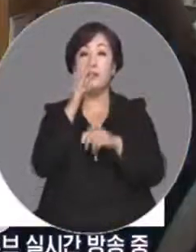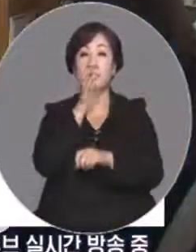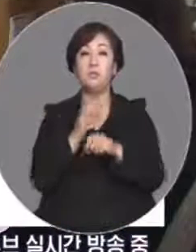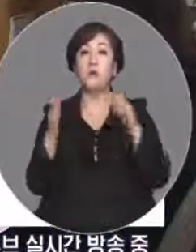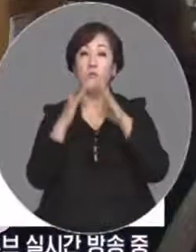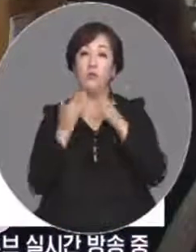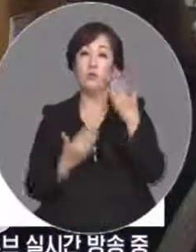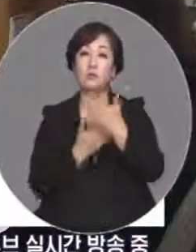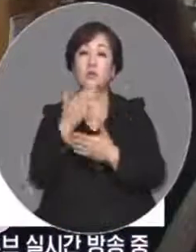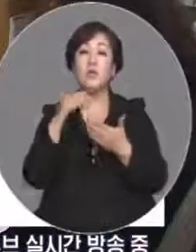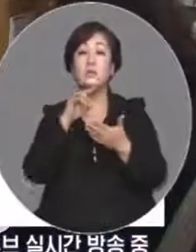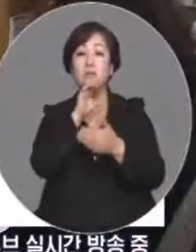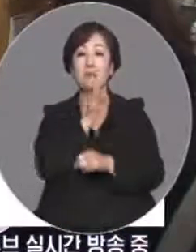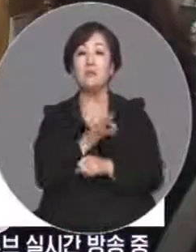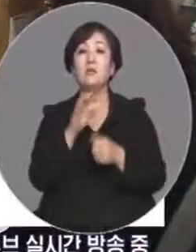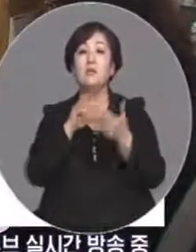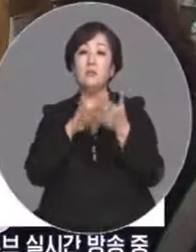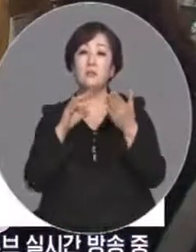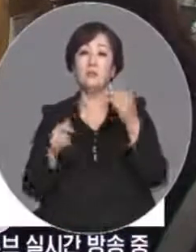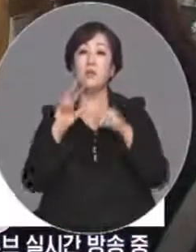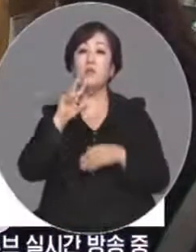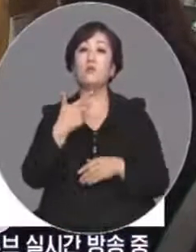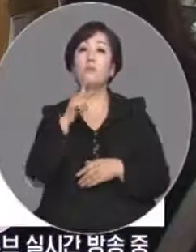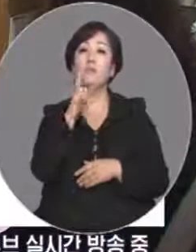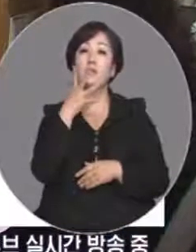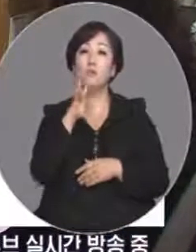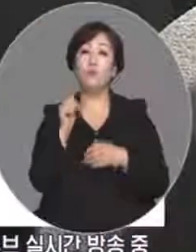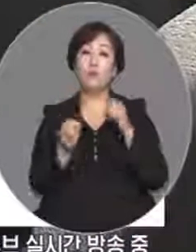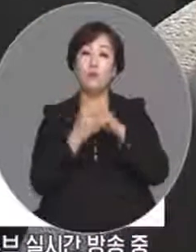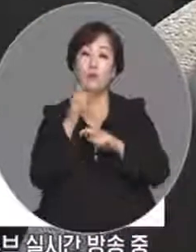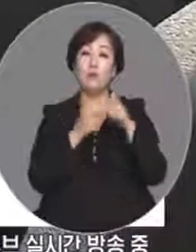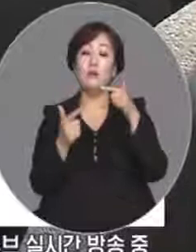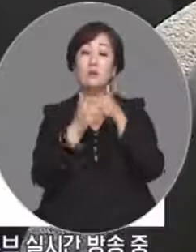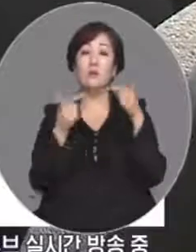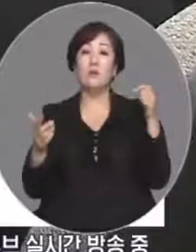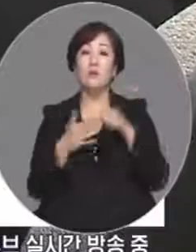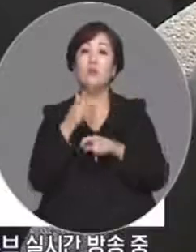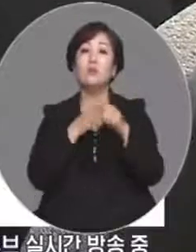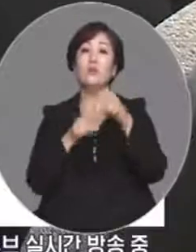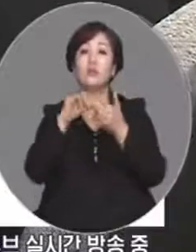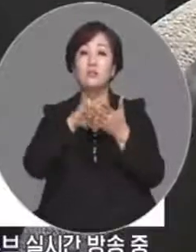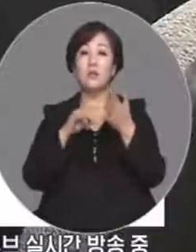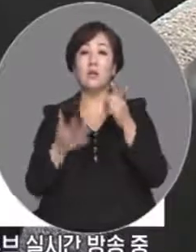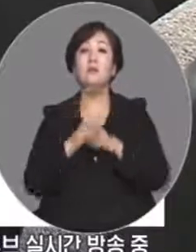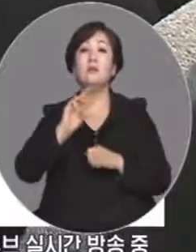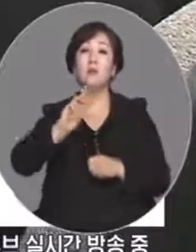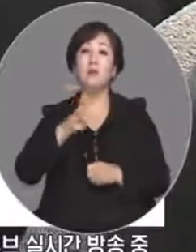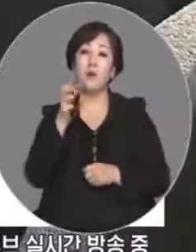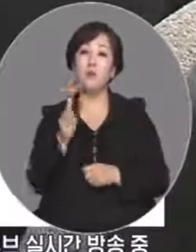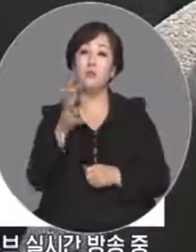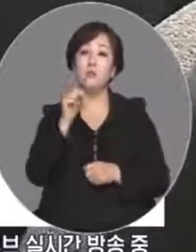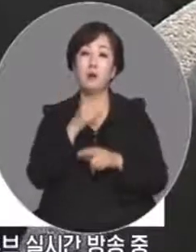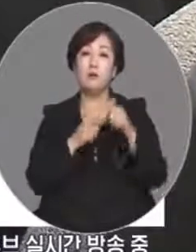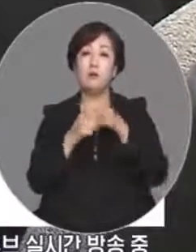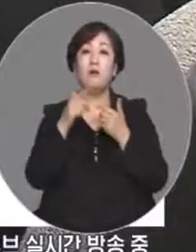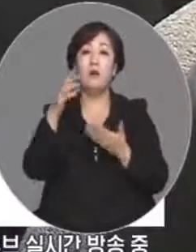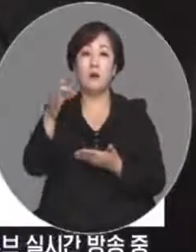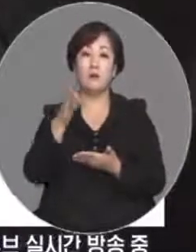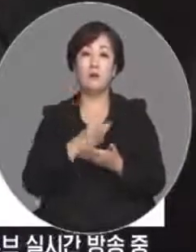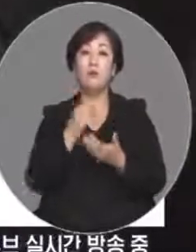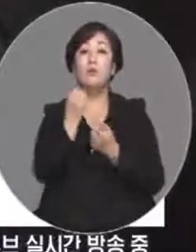부동산 취득세가 645억 원 더 거쳤고 부가가치세 비율이 늘어 350억 원이 더 들어왔기